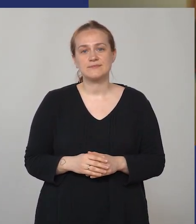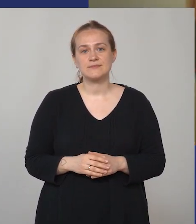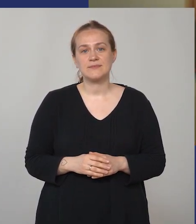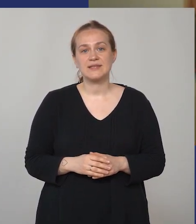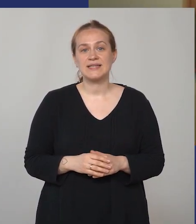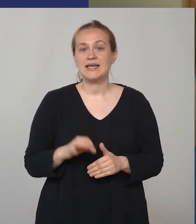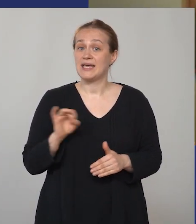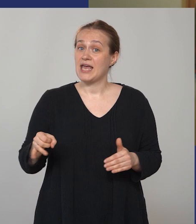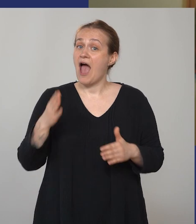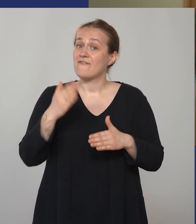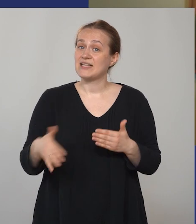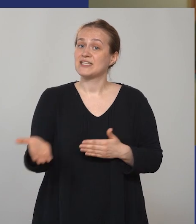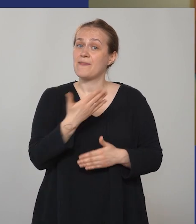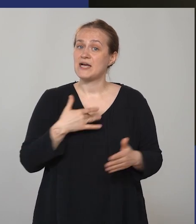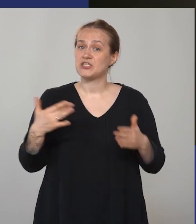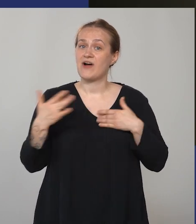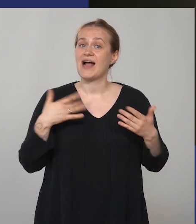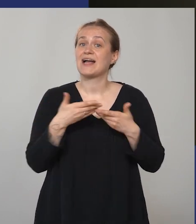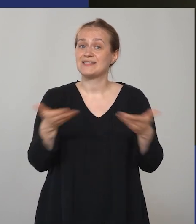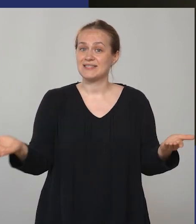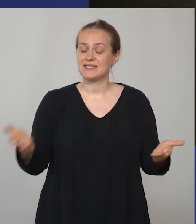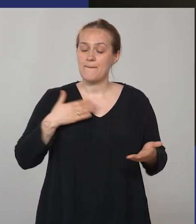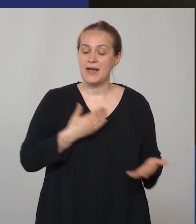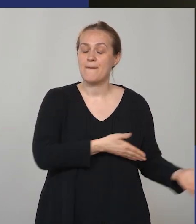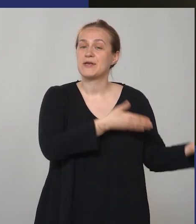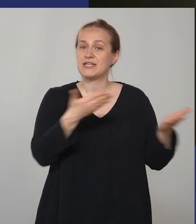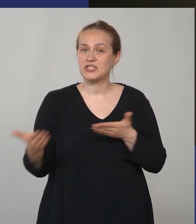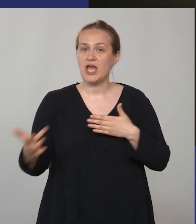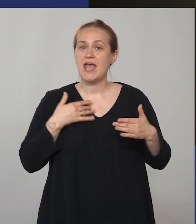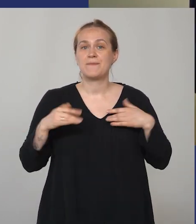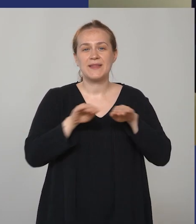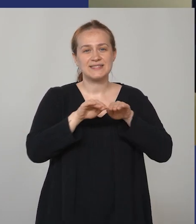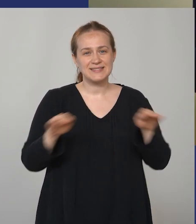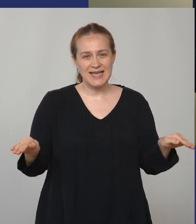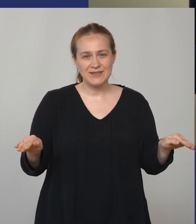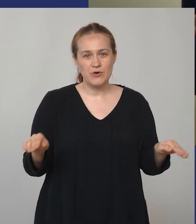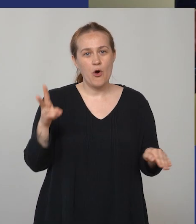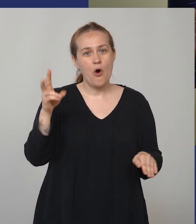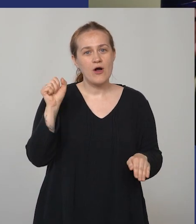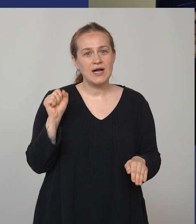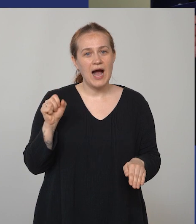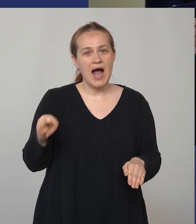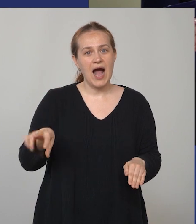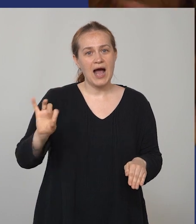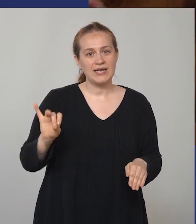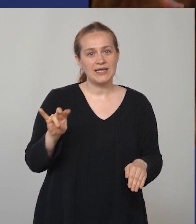И в конце нашего концерта мы приглашаем на сцену Калину.